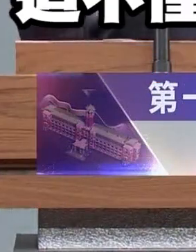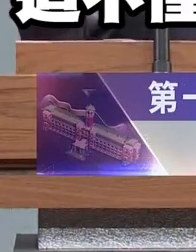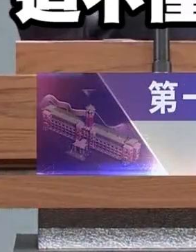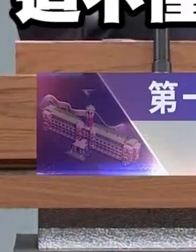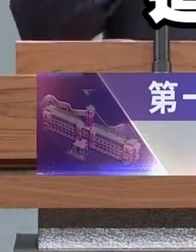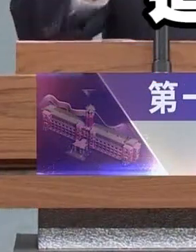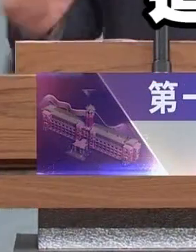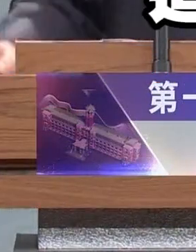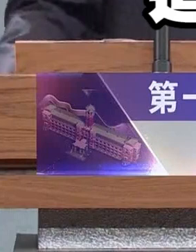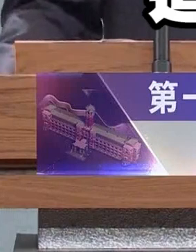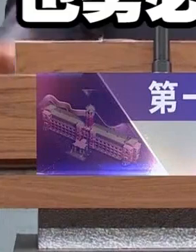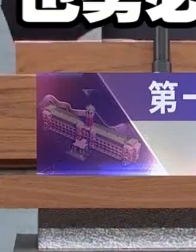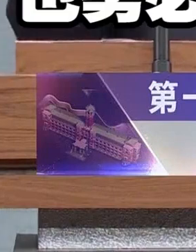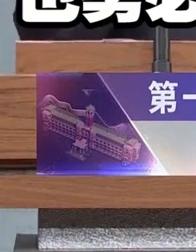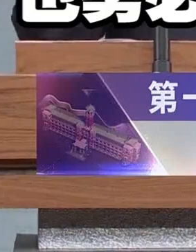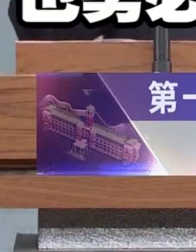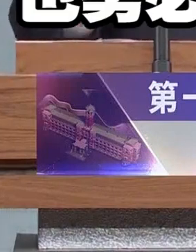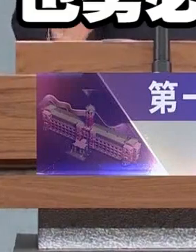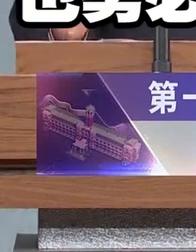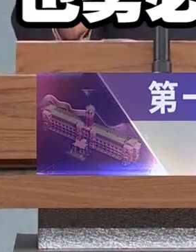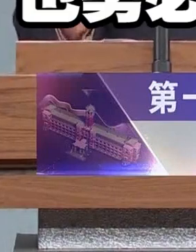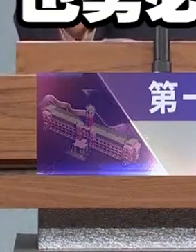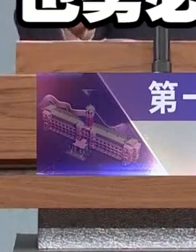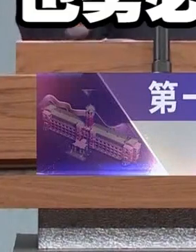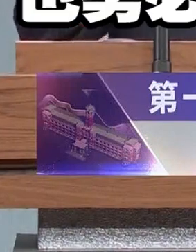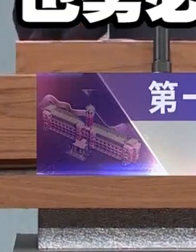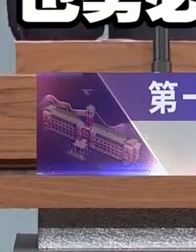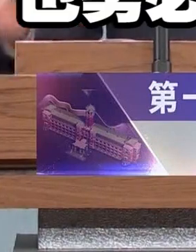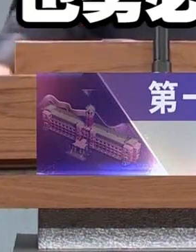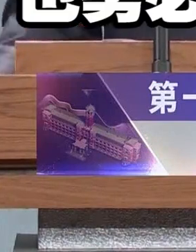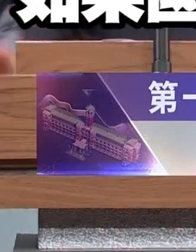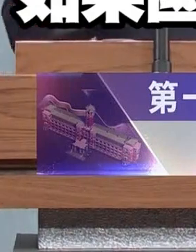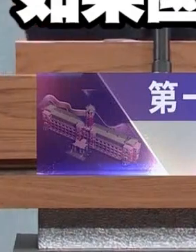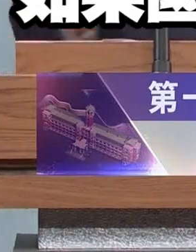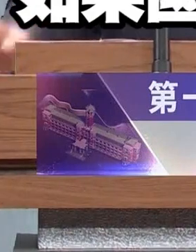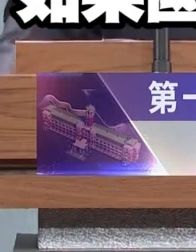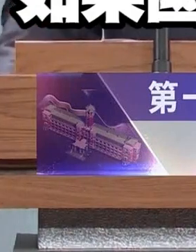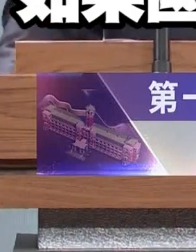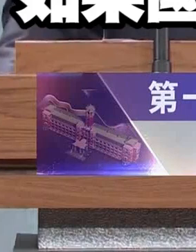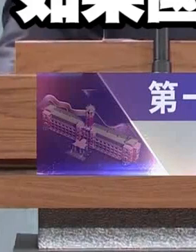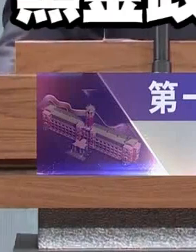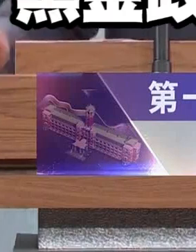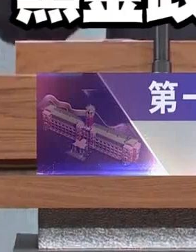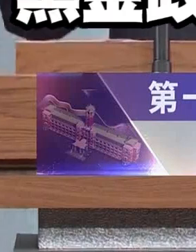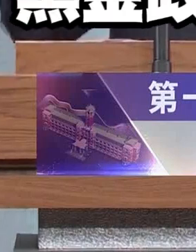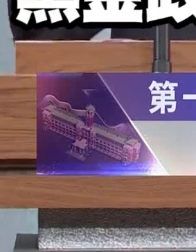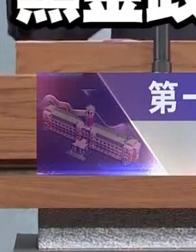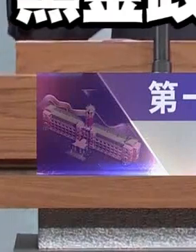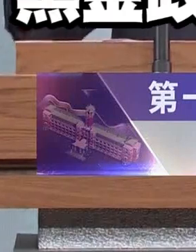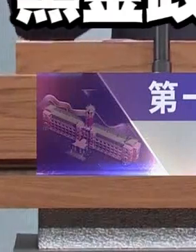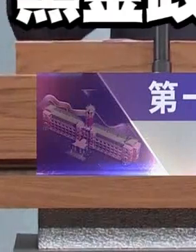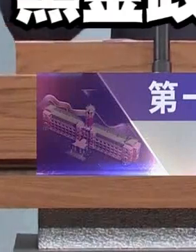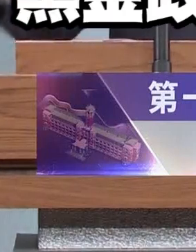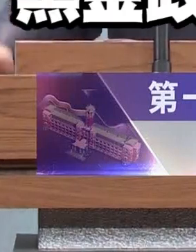轻的就业市场造成冲击，也势必会影响百工百业。如果国民党回来了，黑金政